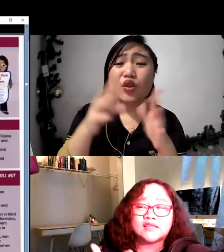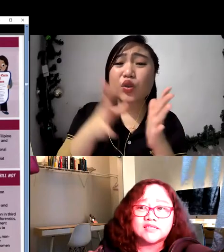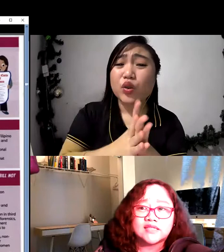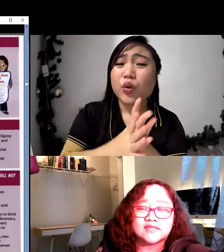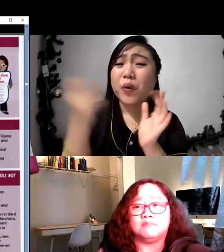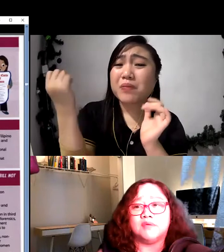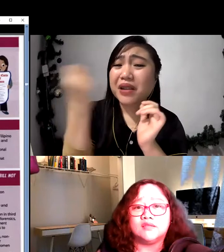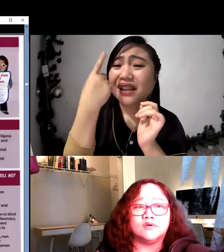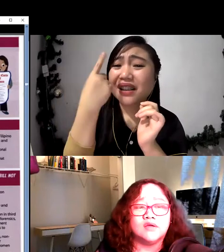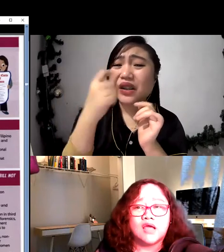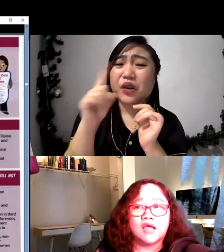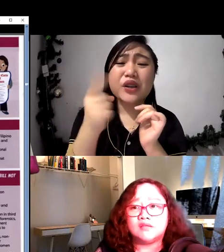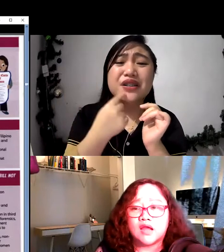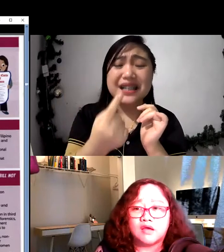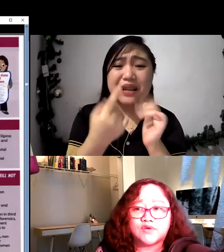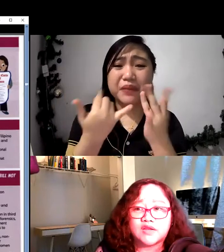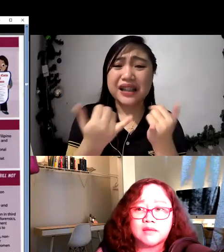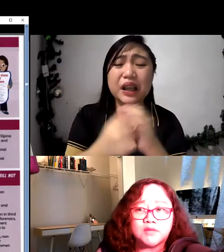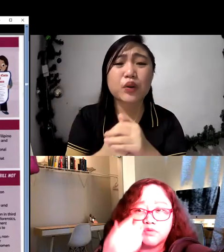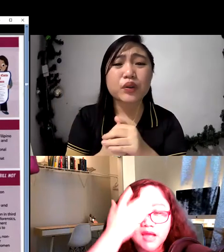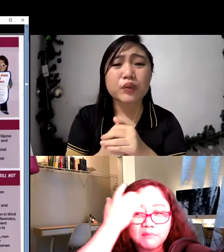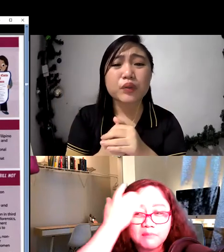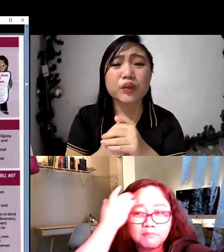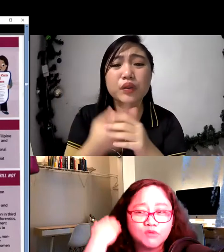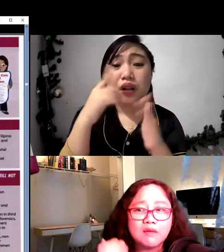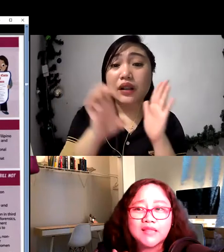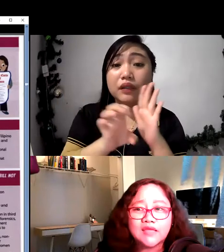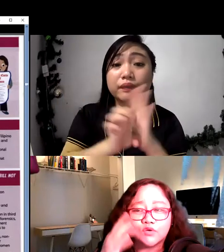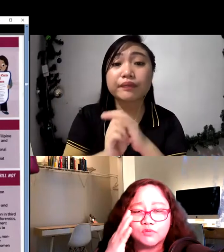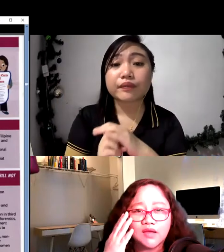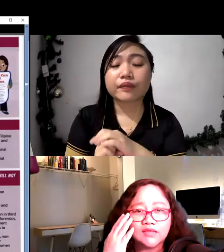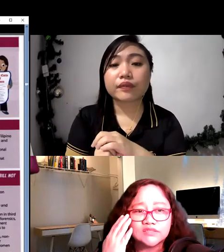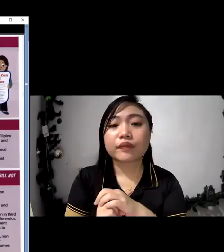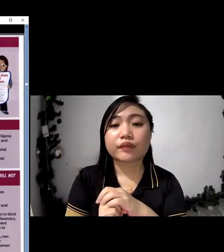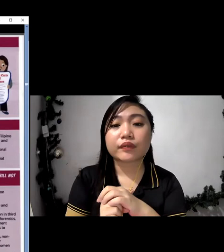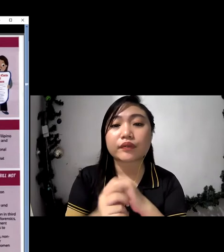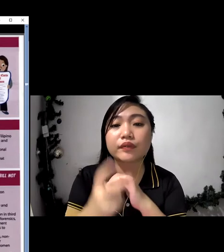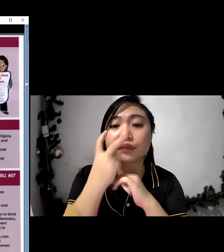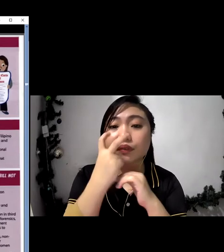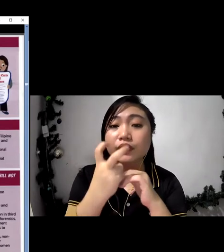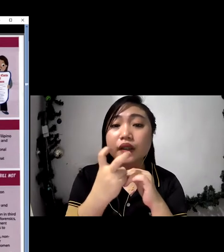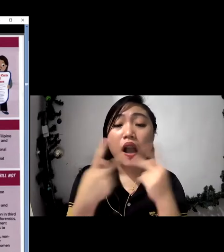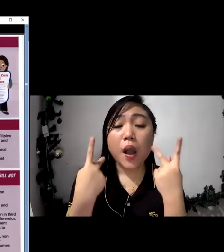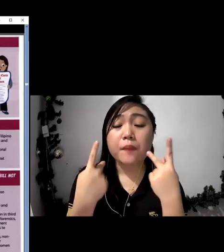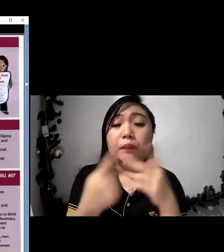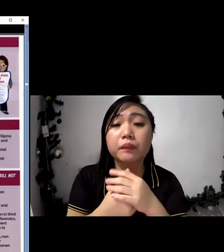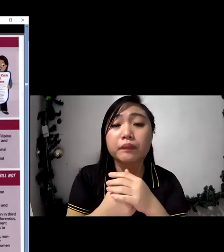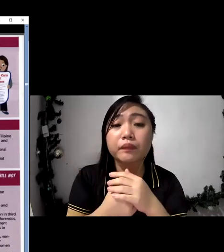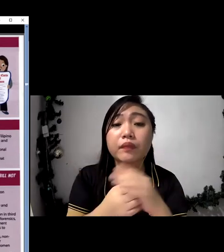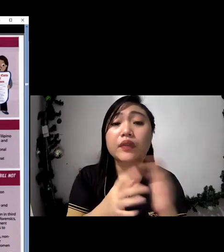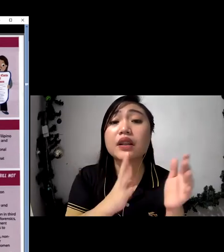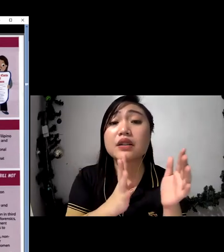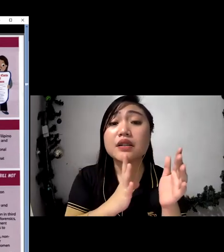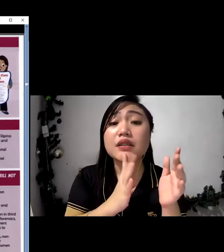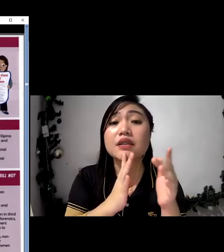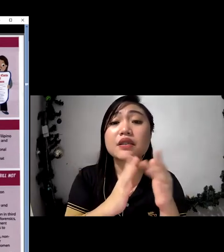ating sinasabi, no? I mean, for example, yung mga blind o yung mga challenge, yung pwedeng habang nagsasalita si